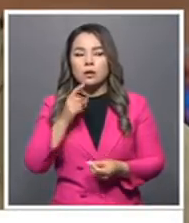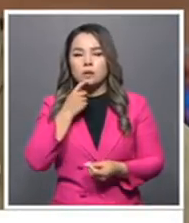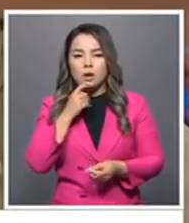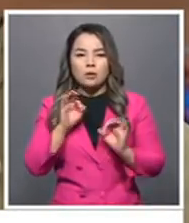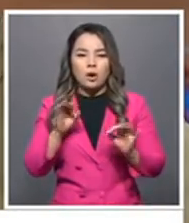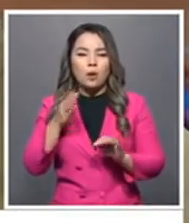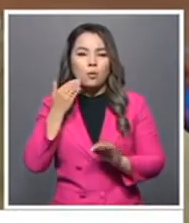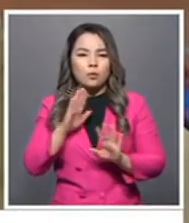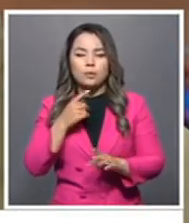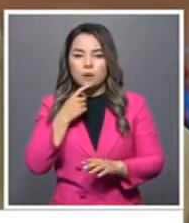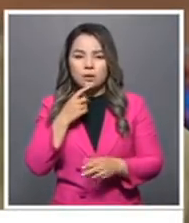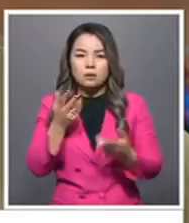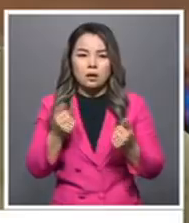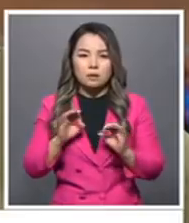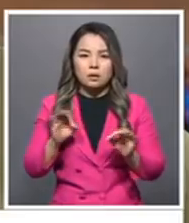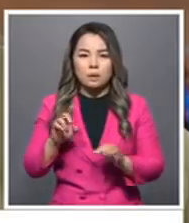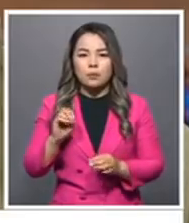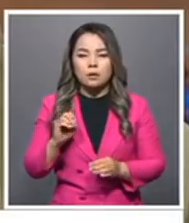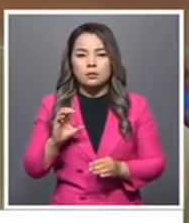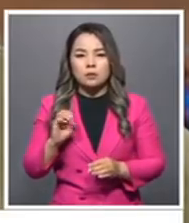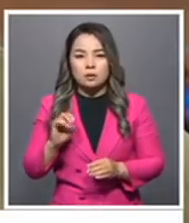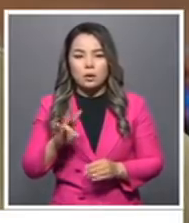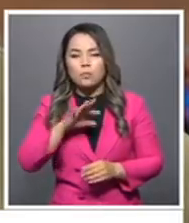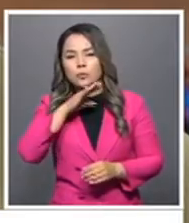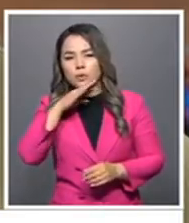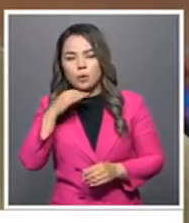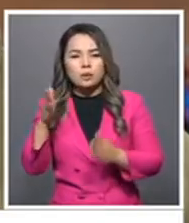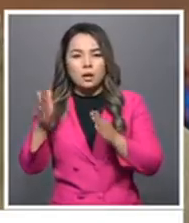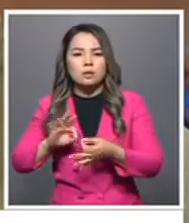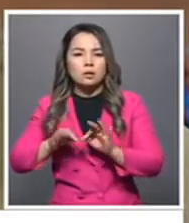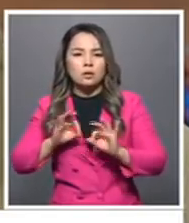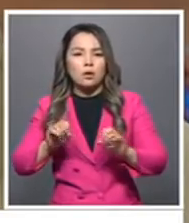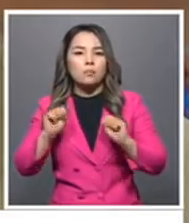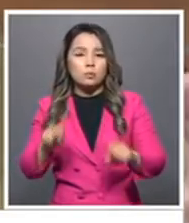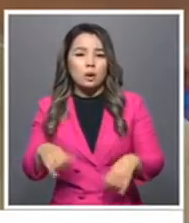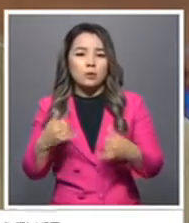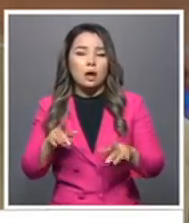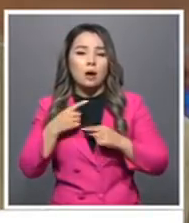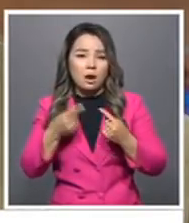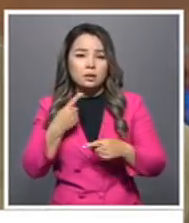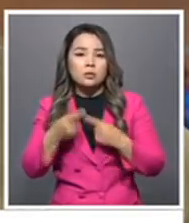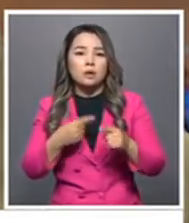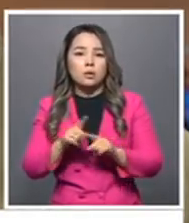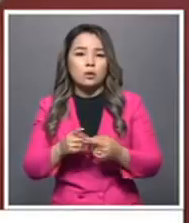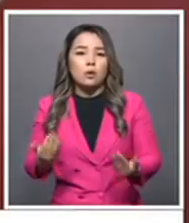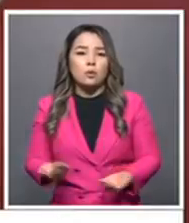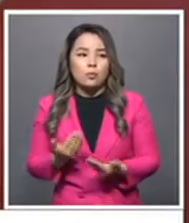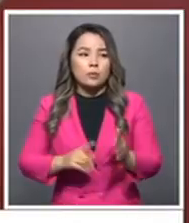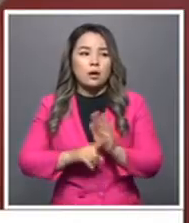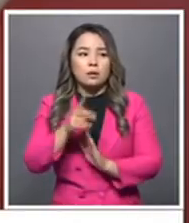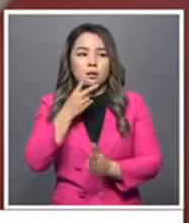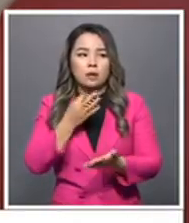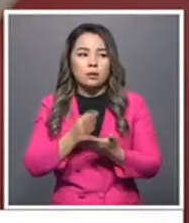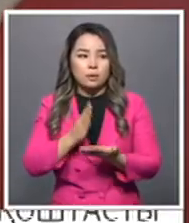деп тұрмын. Айтуға қиын. Бейсен жайында өте көп айтуға болады, және оның сол айтатын өмірі енді басталды. Бейсен,